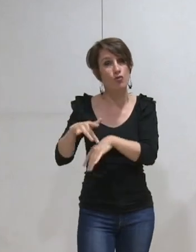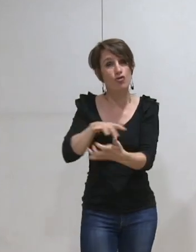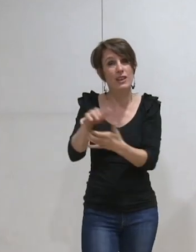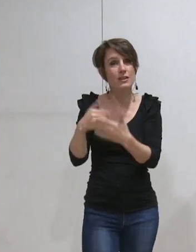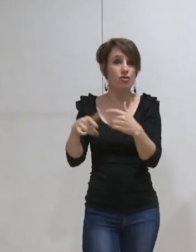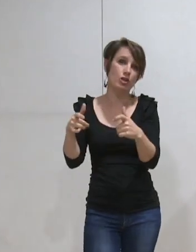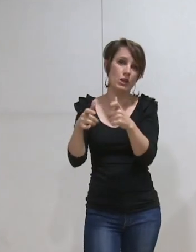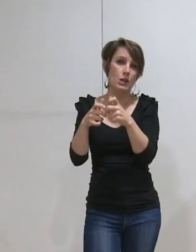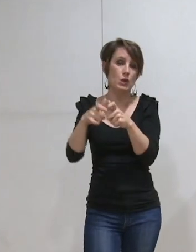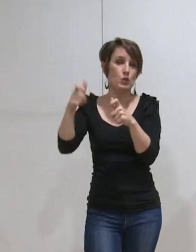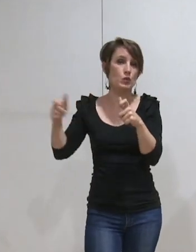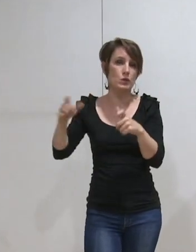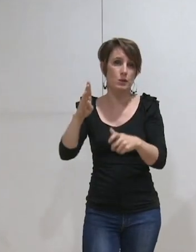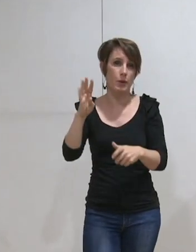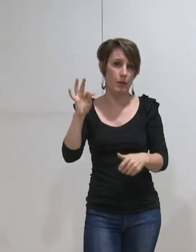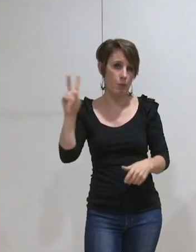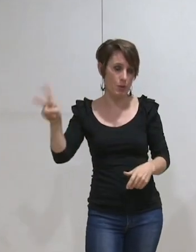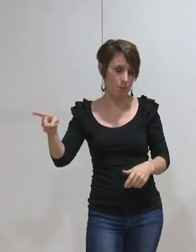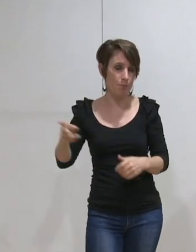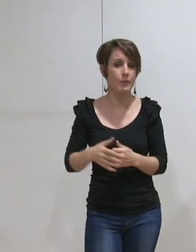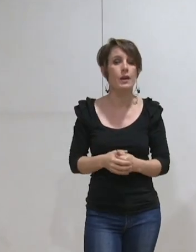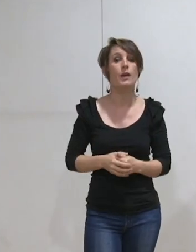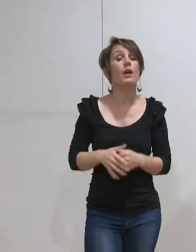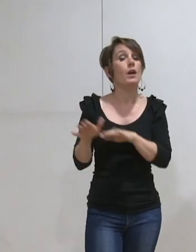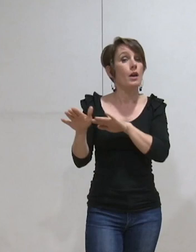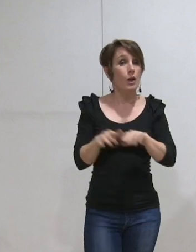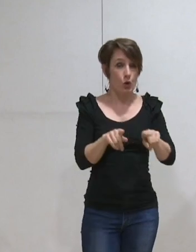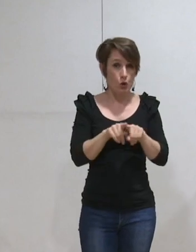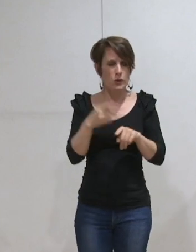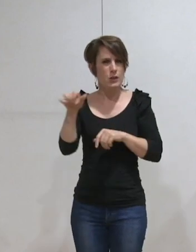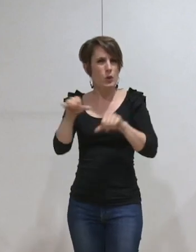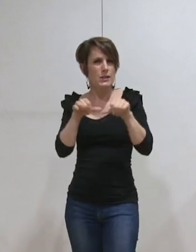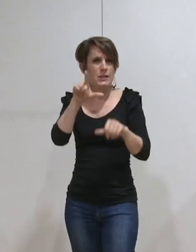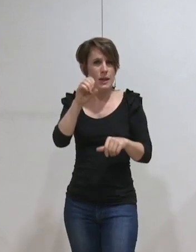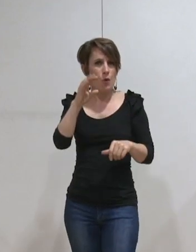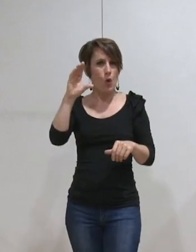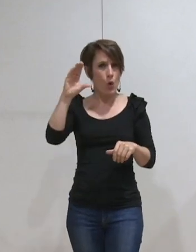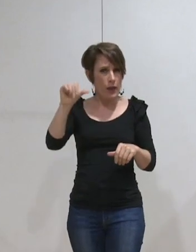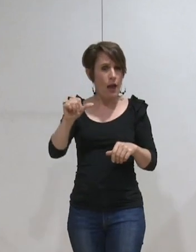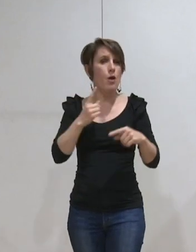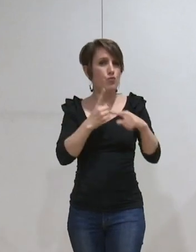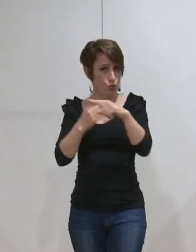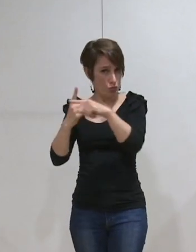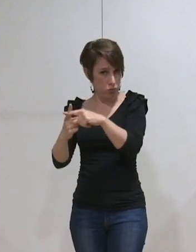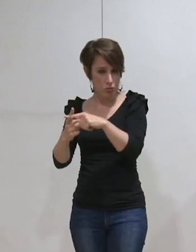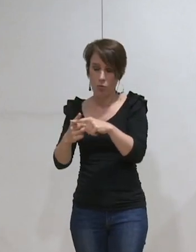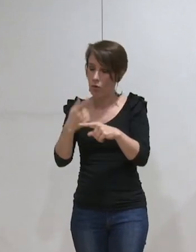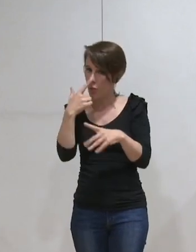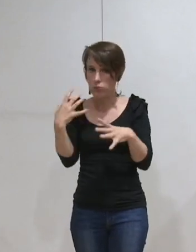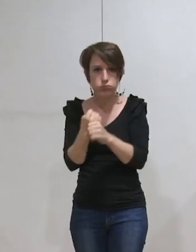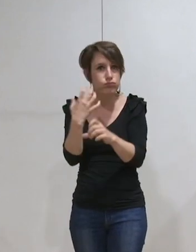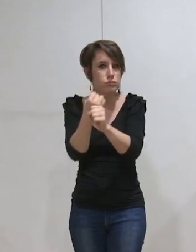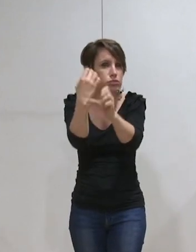BTP le dispositif loc++ remporte aussi un grand succès et il est largementdà des objectifs